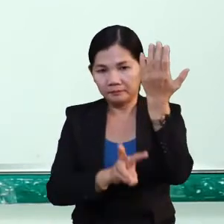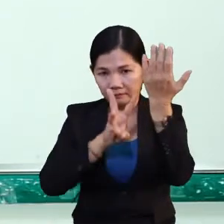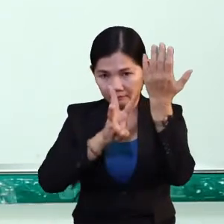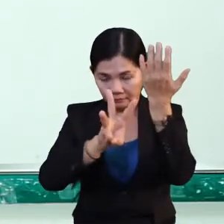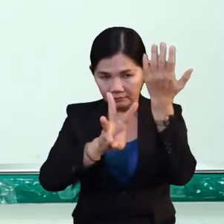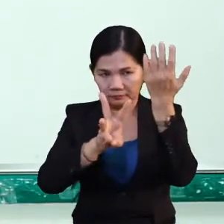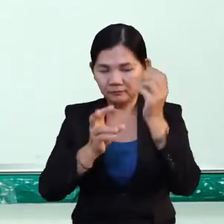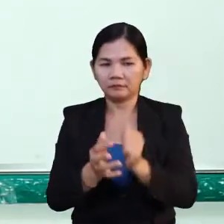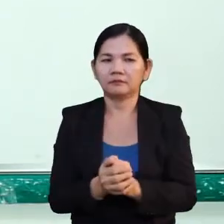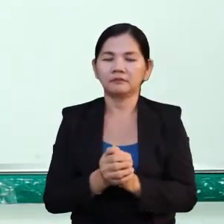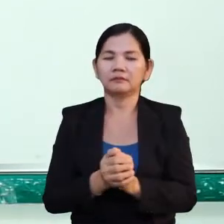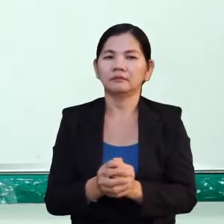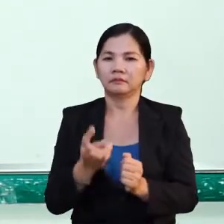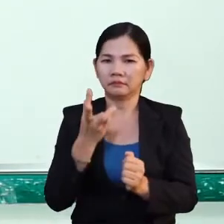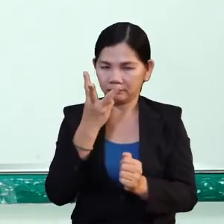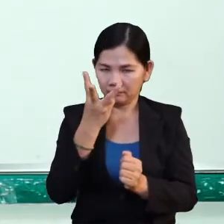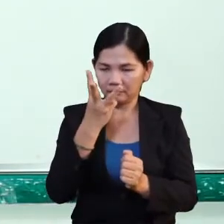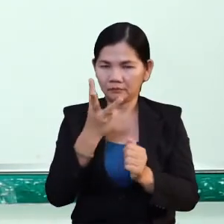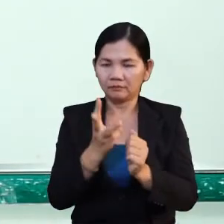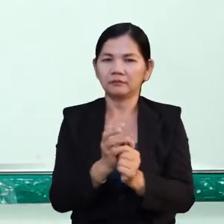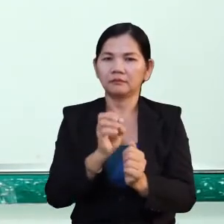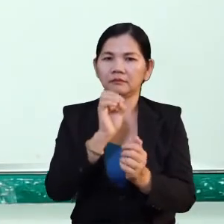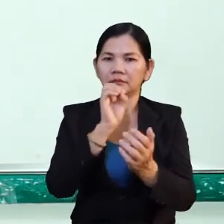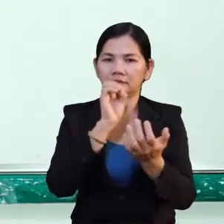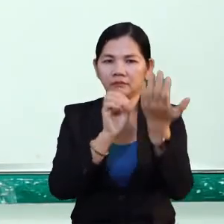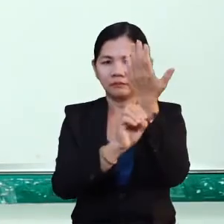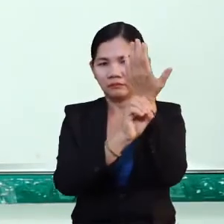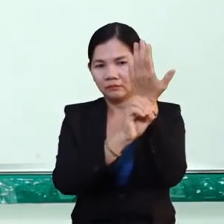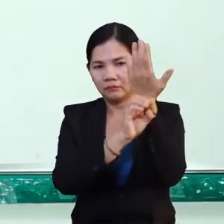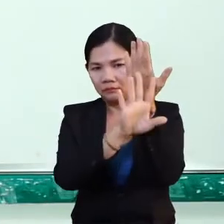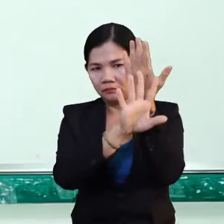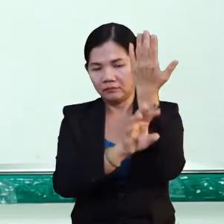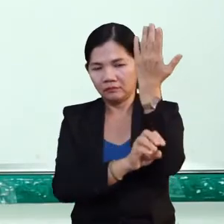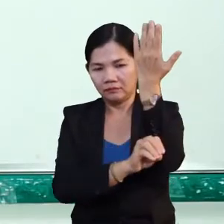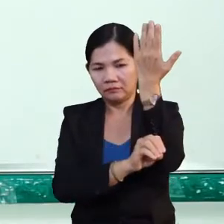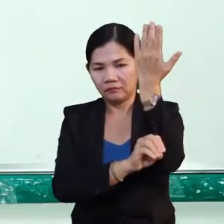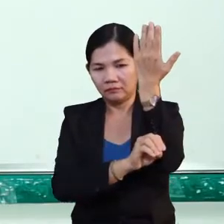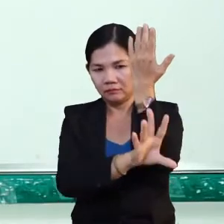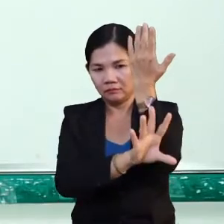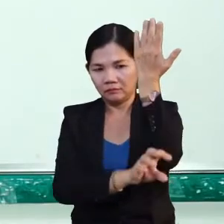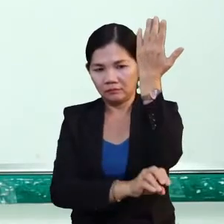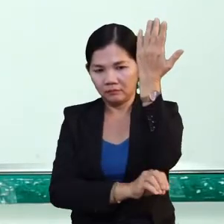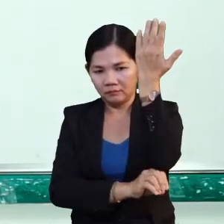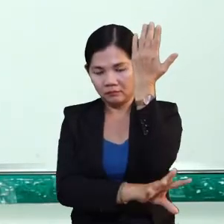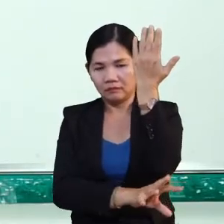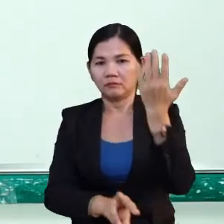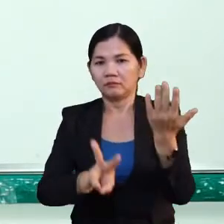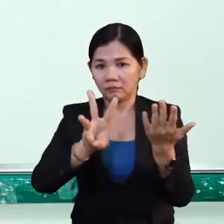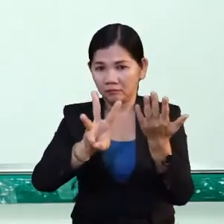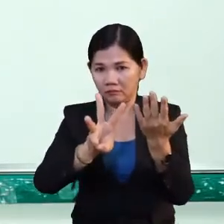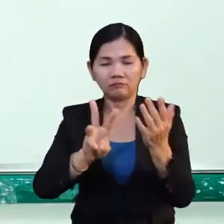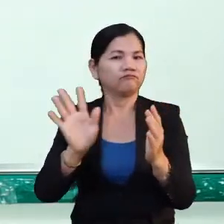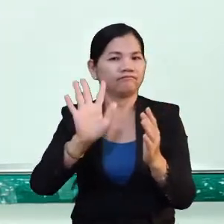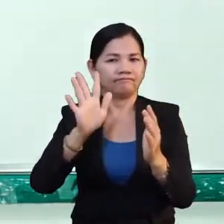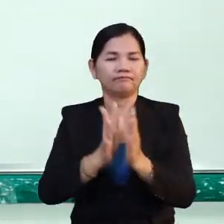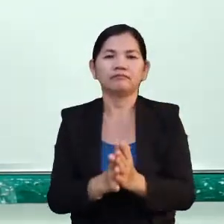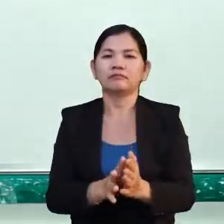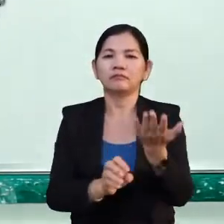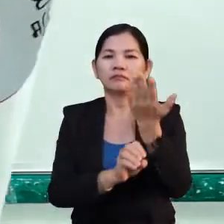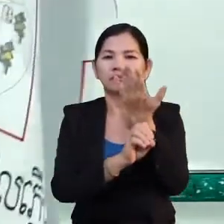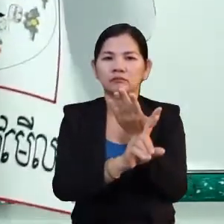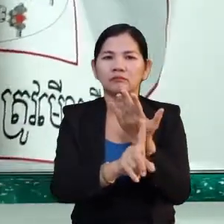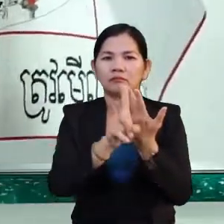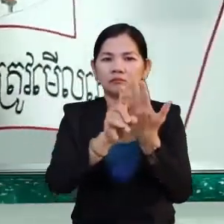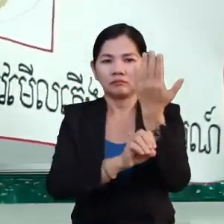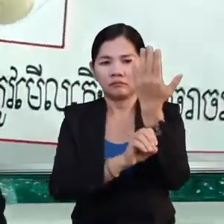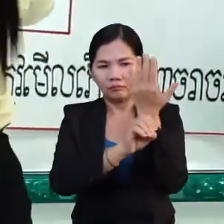ច្បាស់អញ្ចឹងភ្លើងទាំង3នេះគឺលោតម្ដងមួយម្ដងមួយម្ដងមួយកូនណាគឺអត់លោតដំណើរគ្នាទាំង3ទេអញ្ចឹងឥឡូវយើងបែរមកមើល